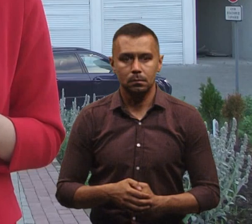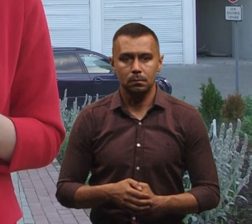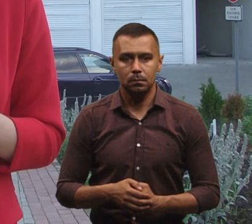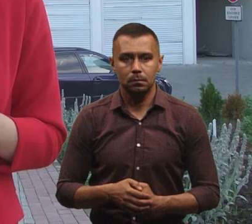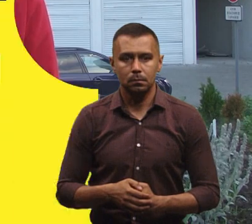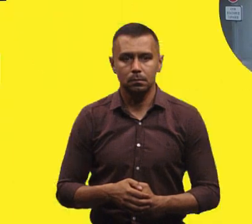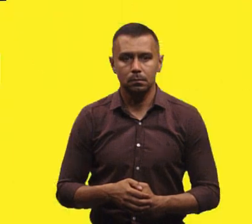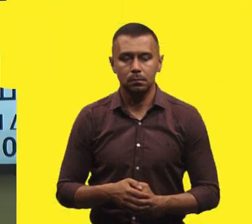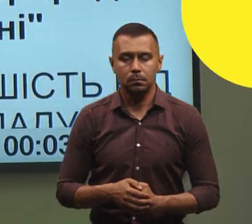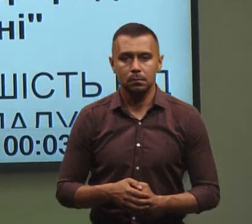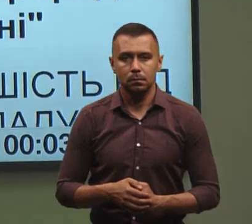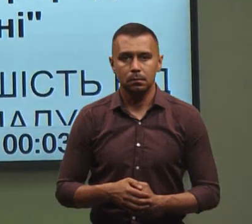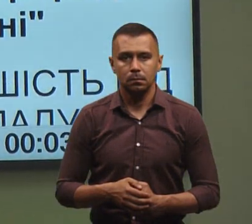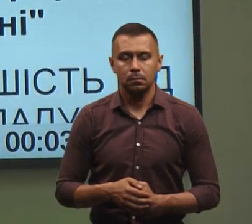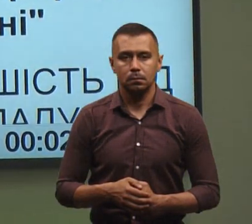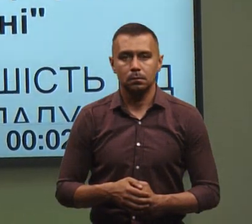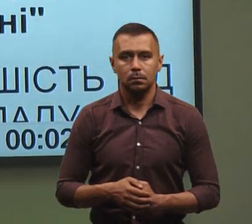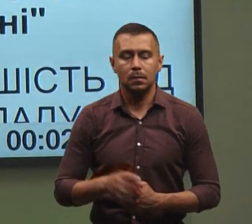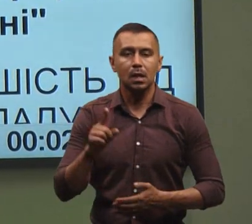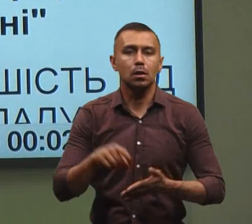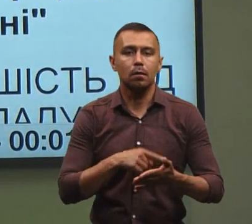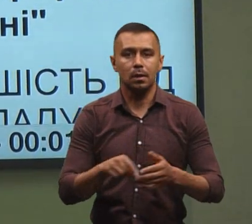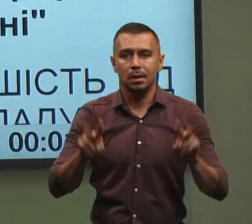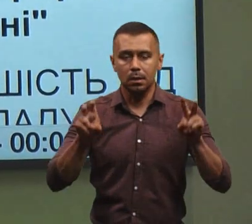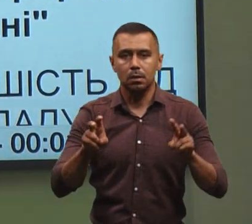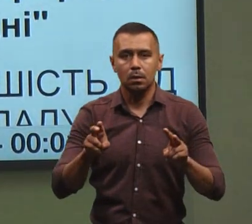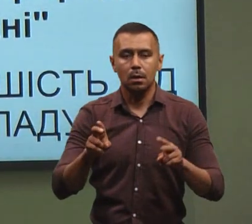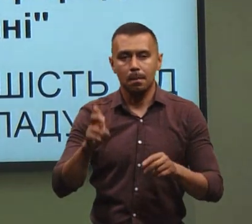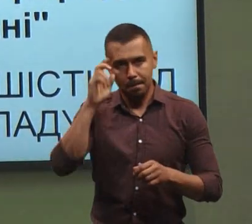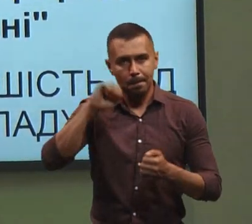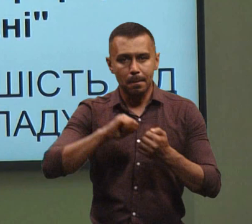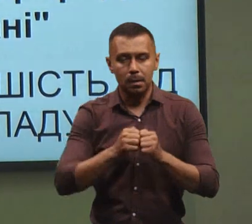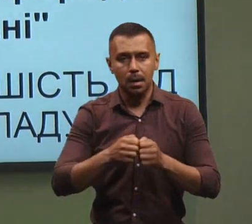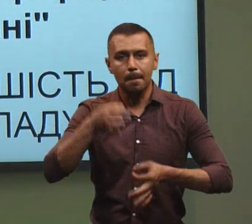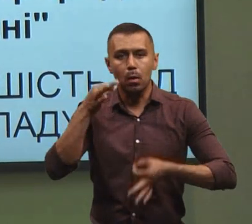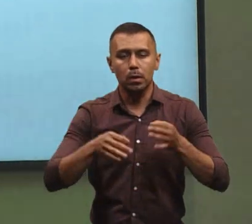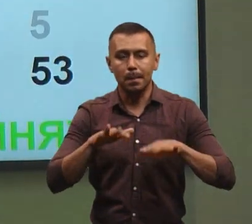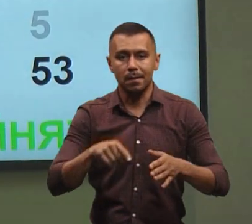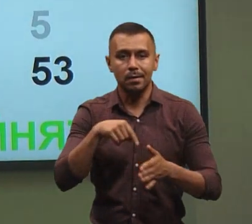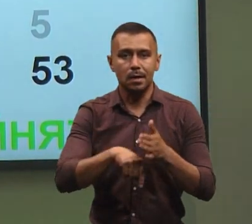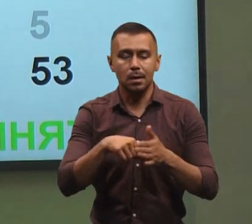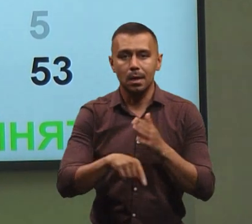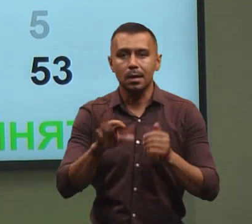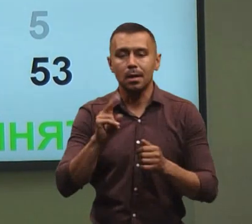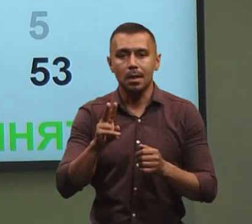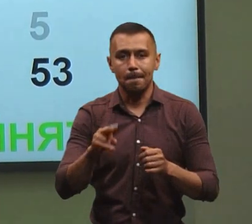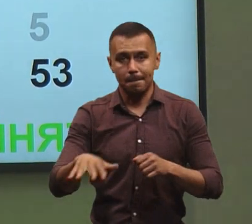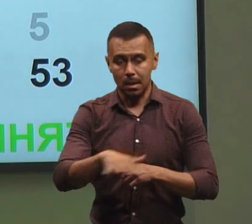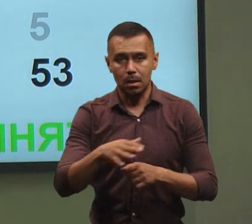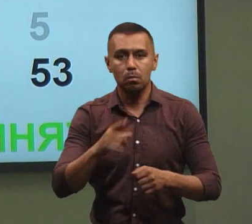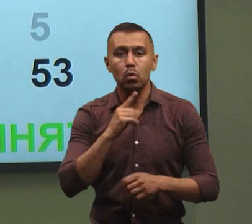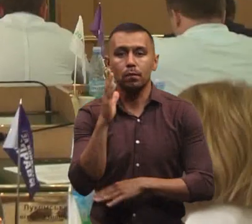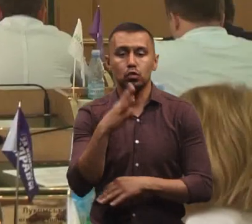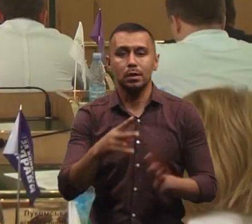Хмельницький. За скасування статусу «Ботанічна пам'ятка природи» місцевого значення ясен на Майдані проголосували 47